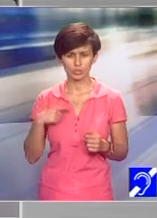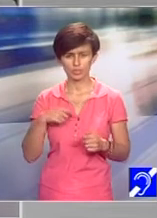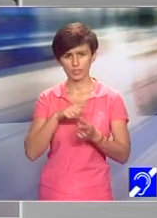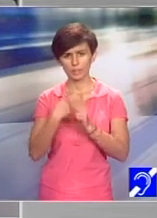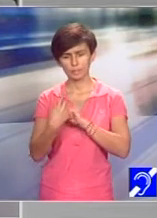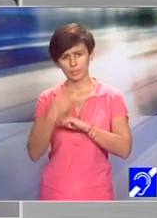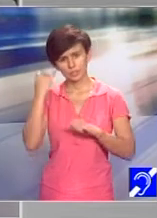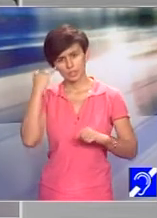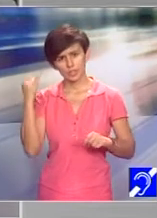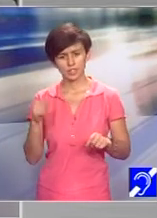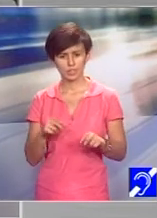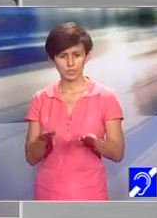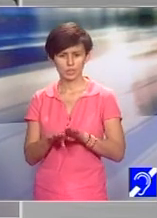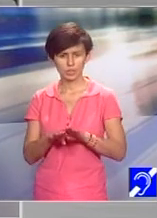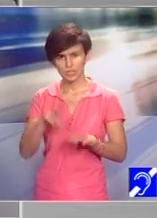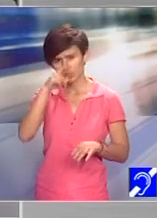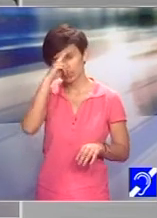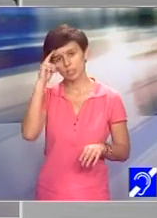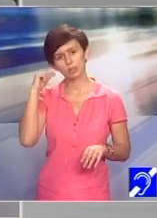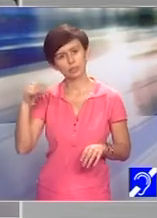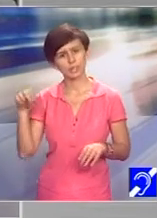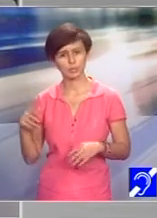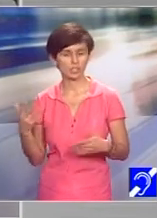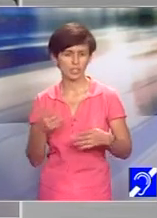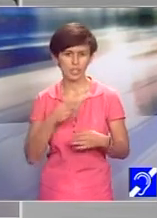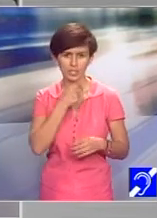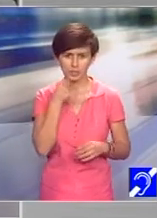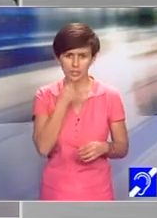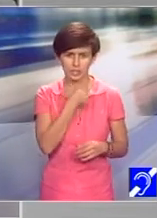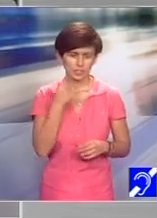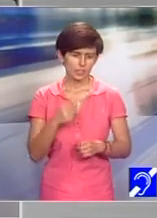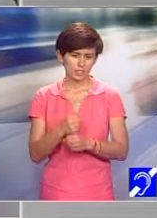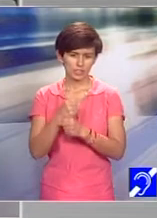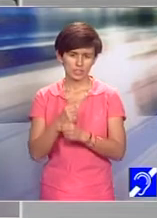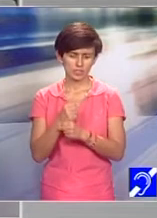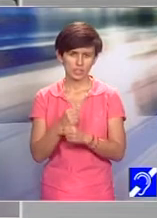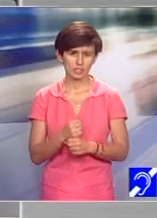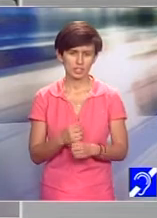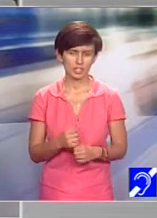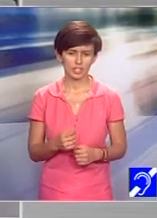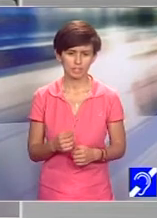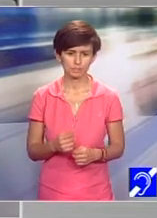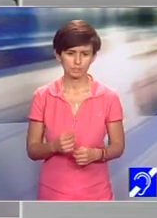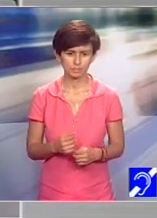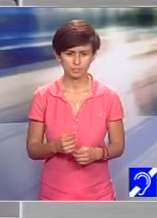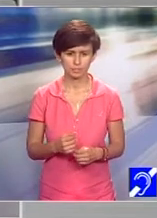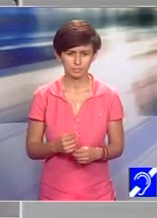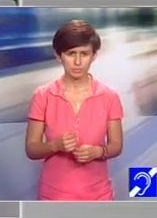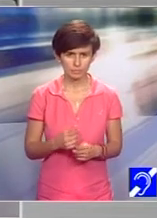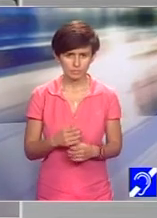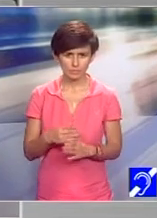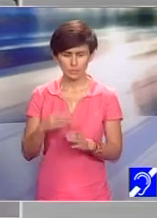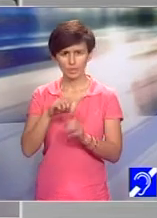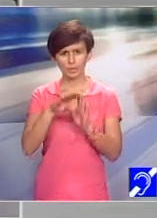Republica Moldova, colegi ce beneficiază încă de finanțarea Fundației Gates prin programul Biblioteci